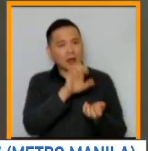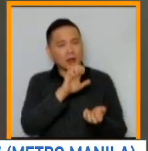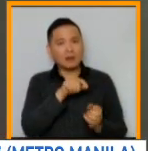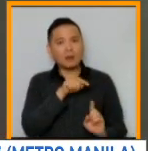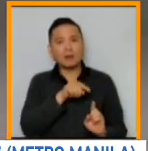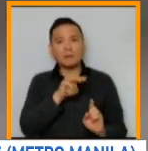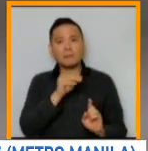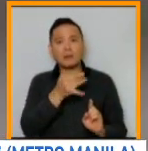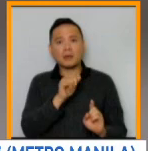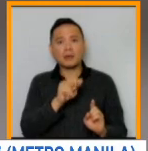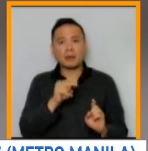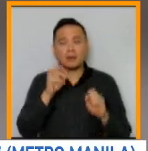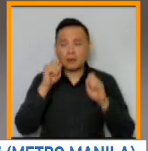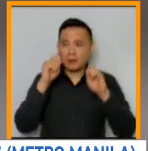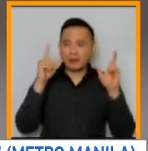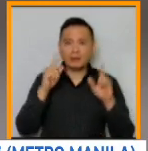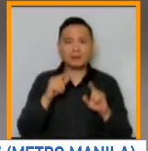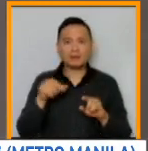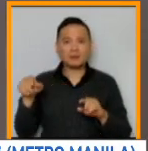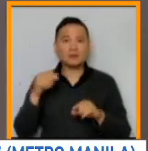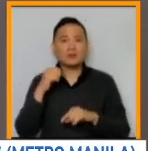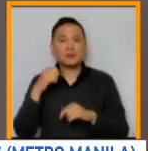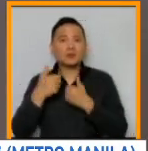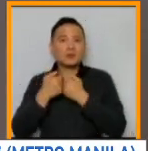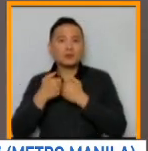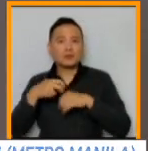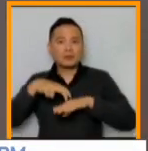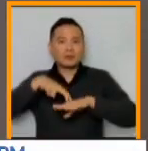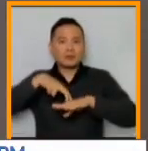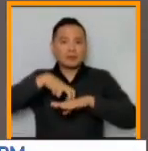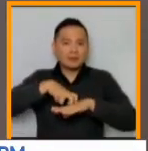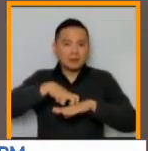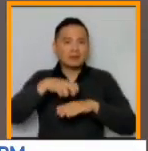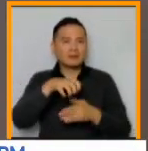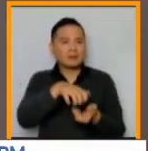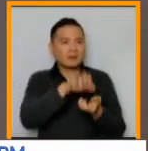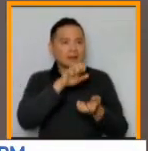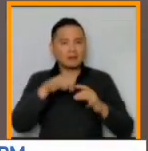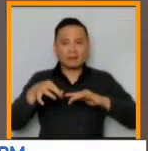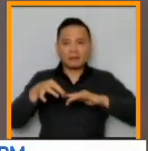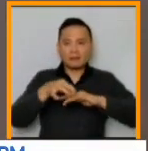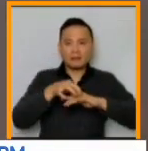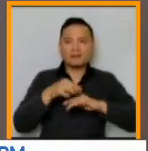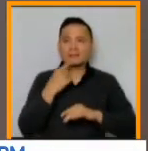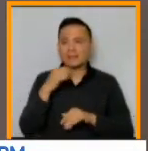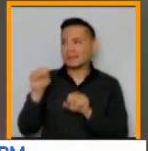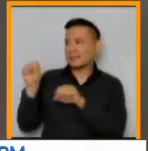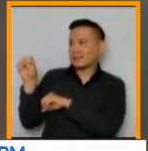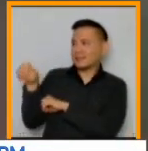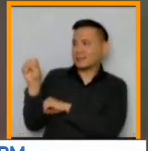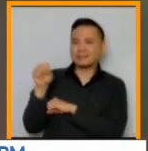lumuhod, saka isinuot ang sing-sing. It's a yes, syempre ang kanyang sagot.